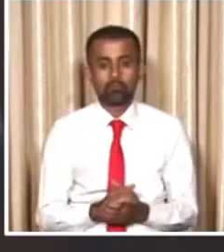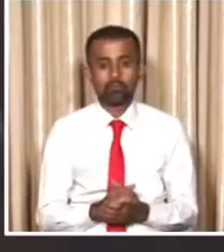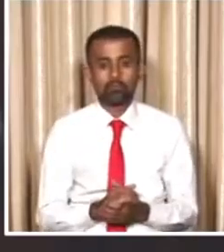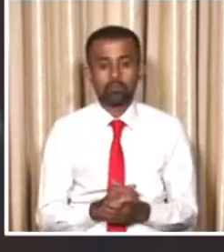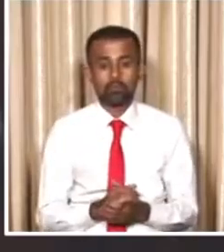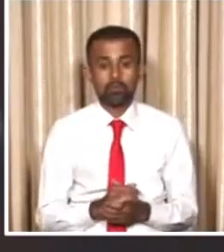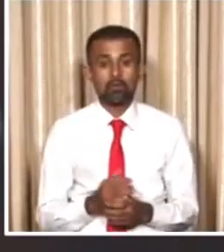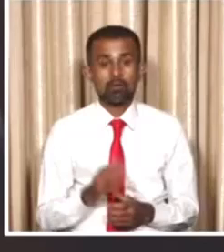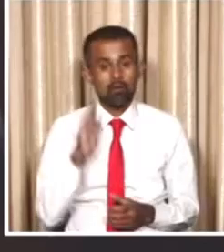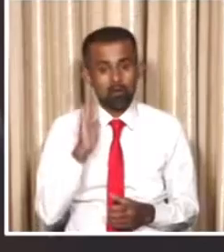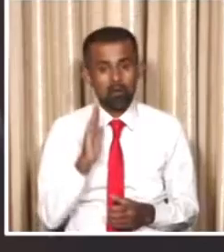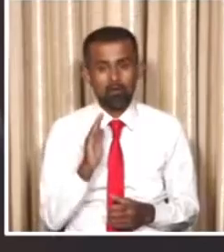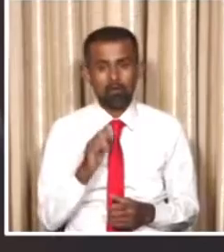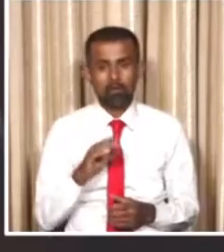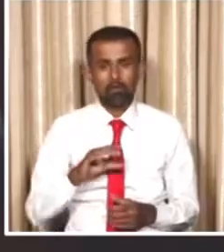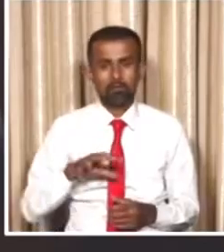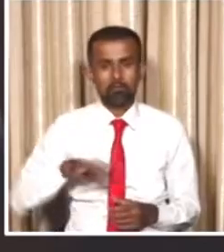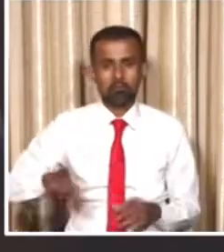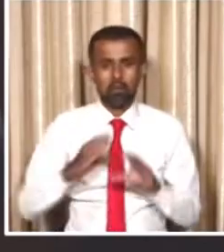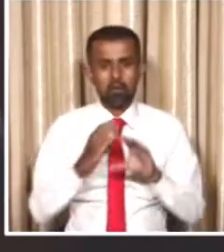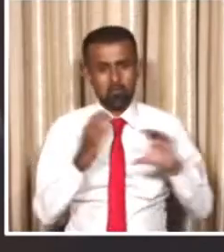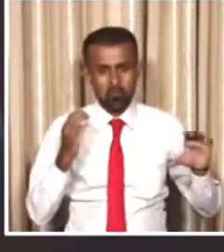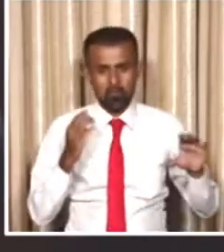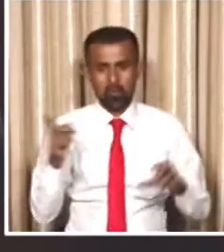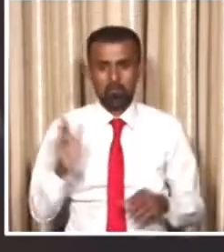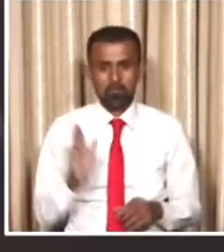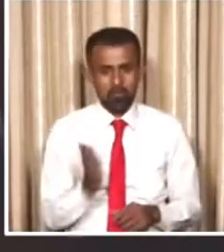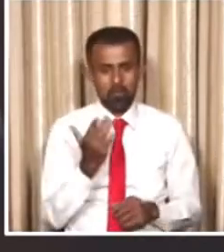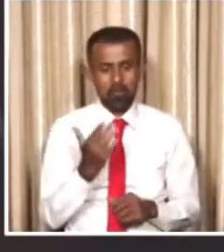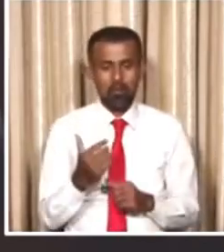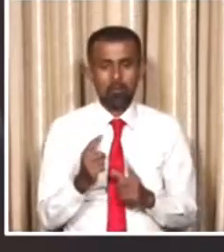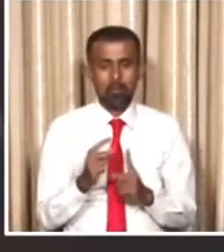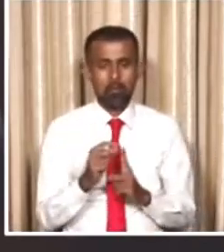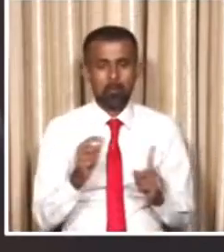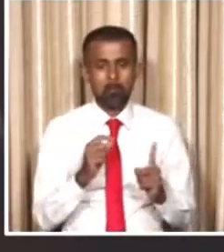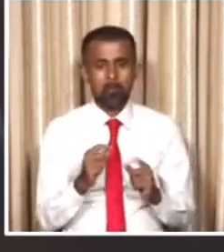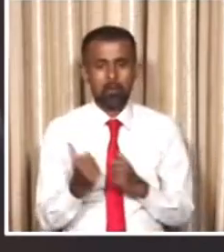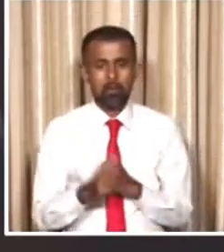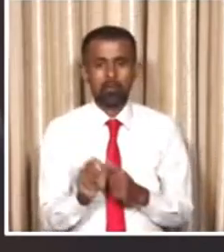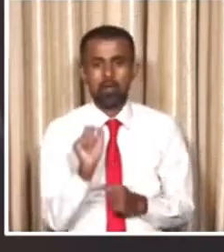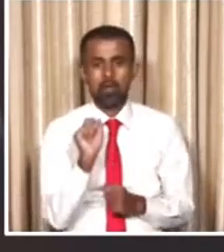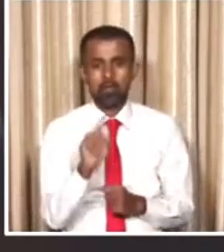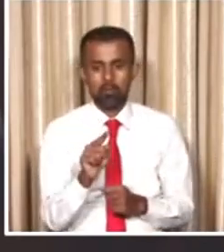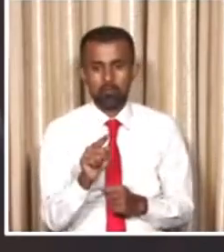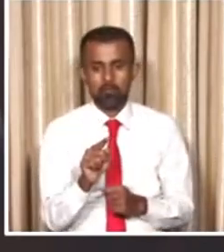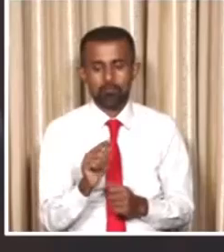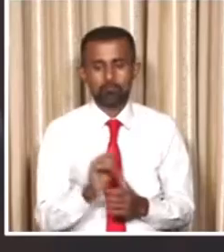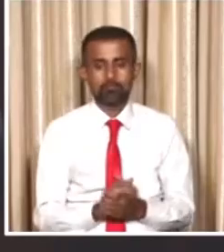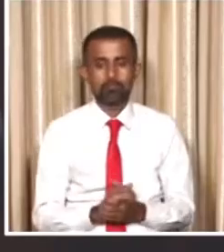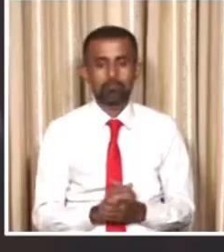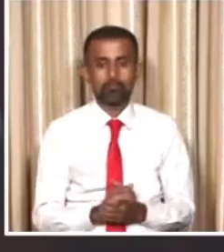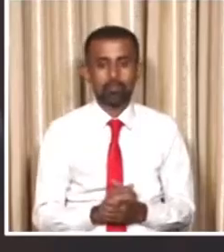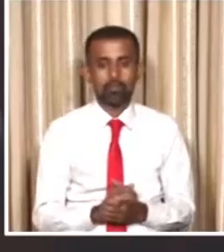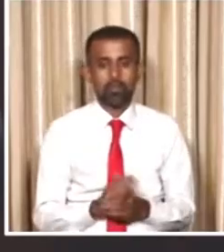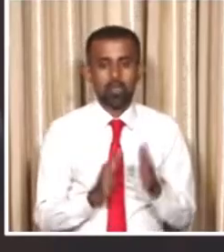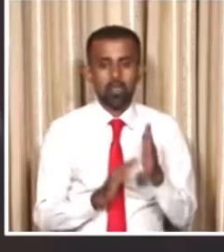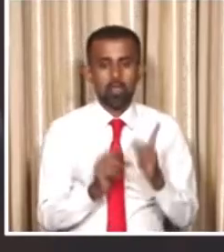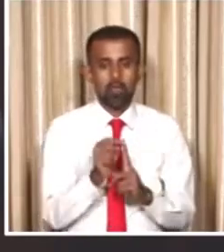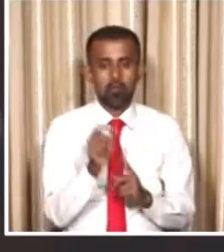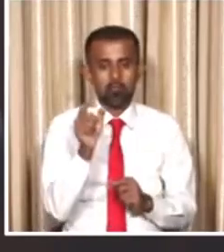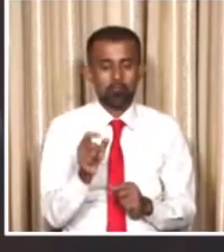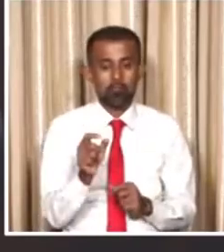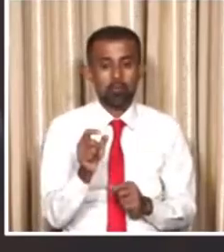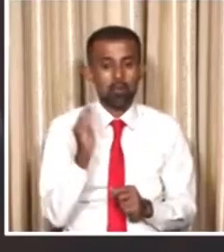ආරෝපණ නාමයන් නවයි ගලිබවුසර් කියලා කියන්නේ එතුමිය ඇති කරගත්ත අපේ මන්ත්‍රීවරයෙක්ම හදපු නමක්. ඉතින් මහජන නියෝජිතවරයක්